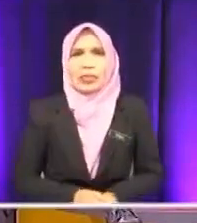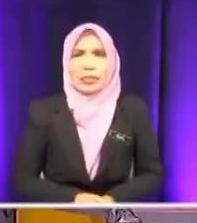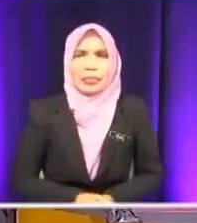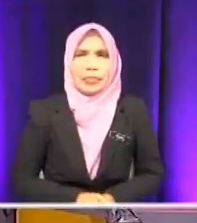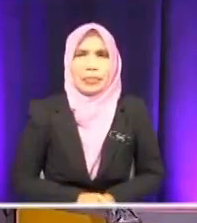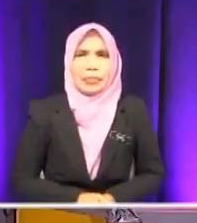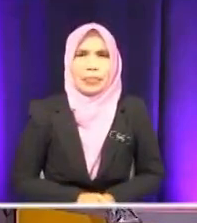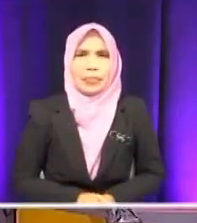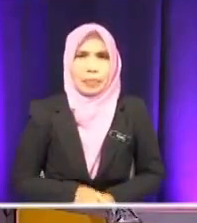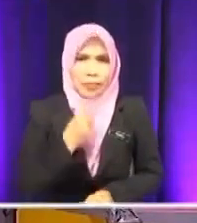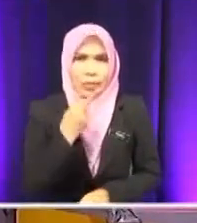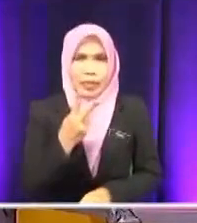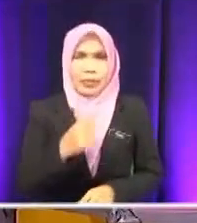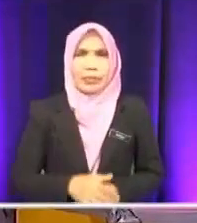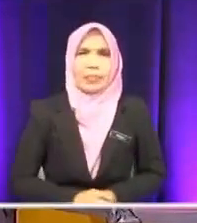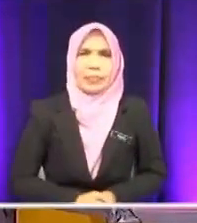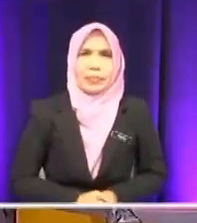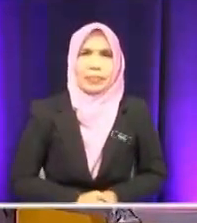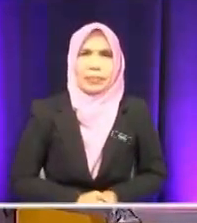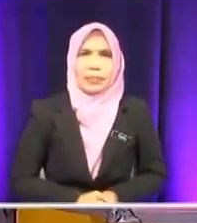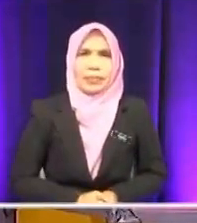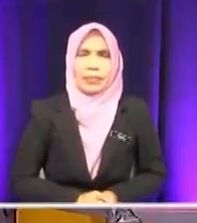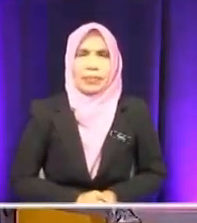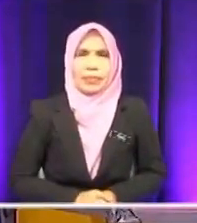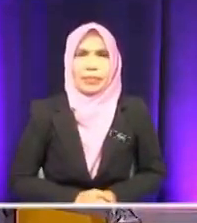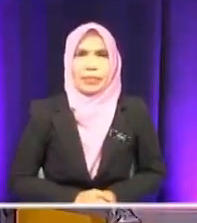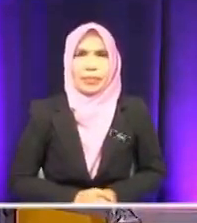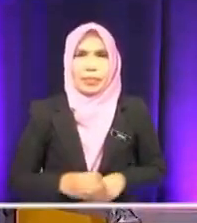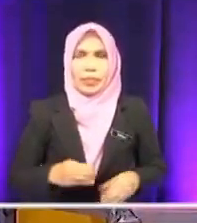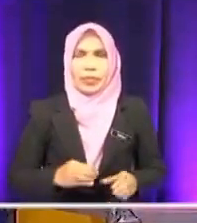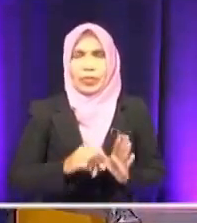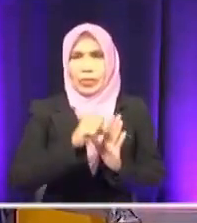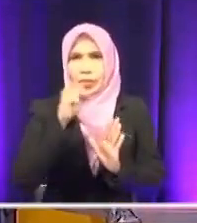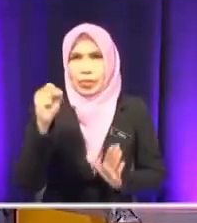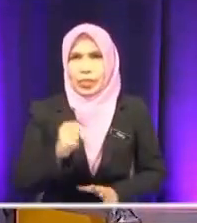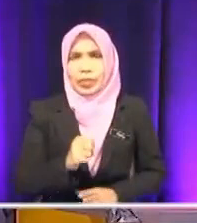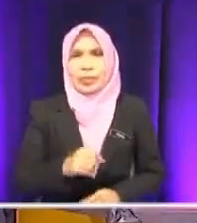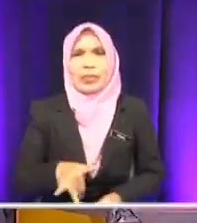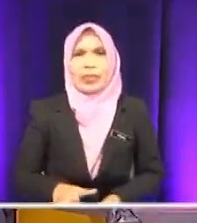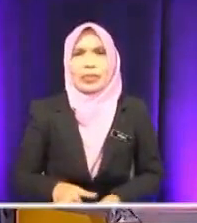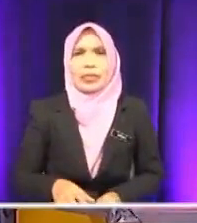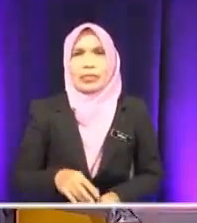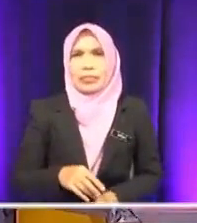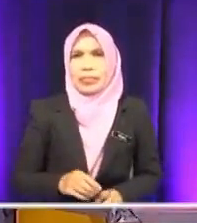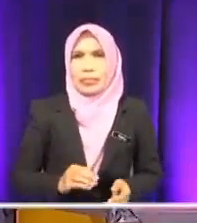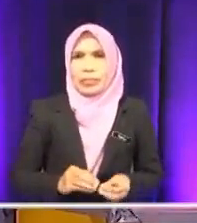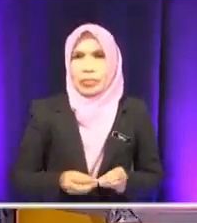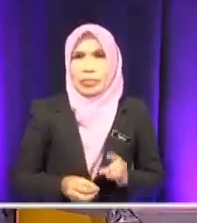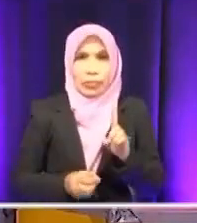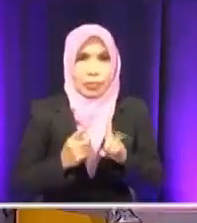so kita tengok dulu kepada contoh soal dan soal dan contoh yang pertama Oke untuk soal dan contoh ini